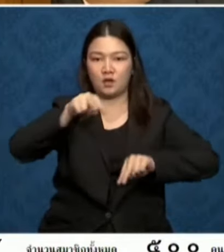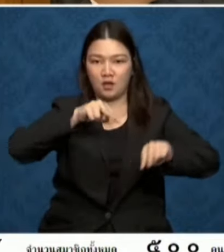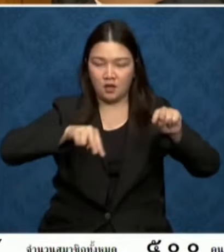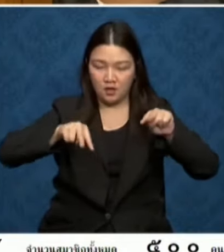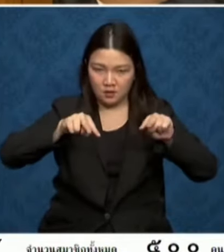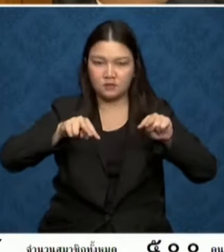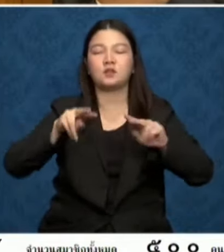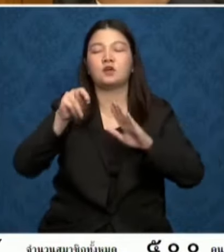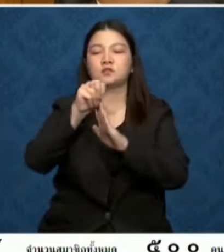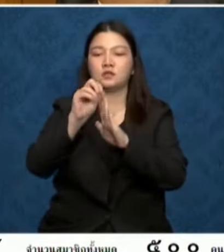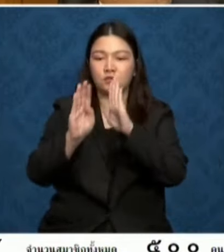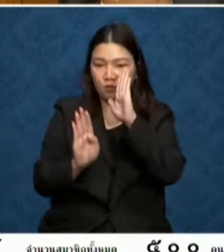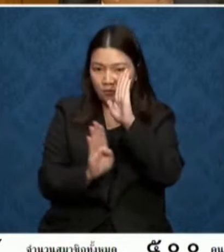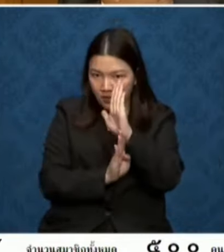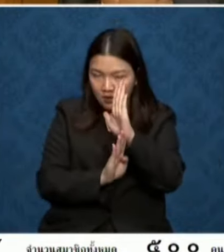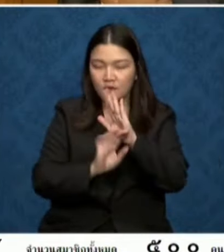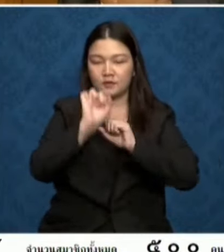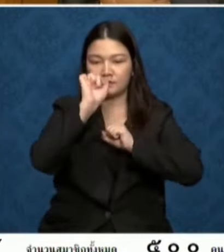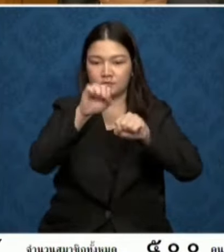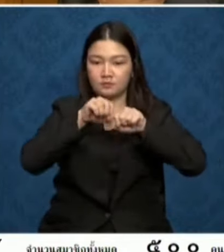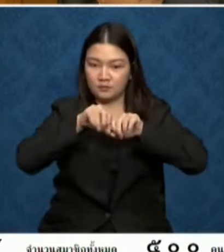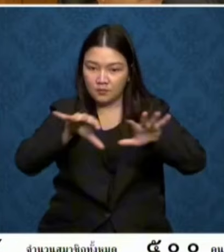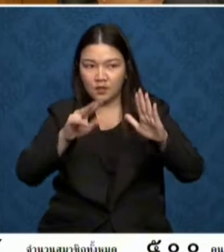นโยบายตรวจดูกฎเก